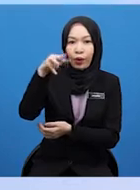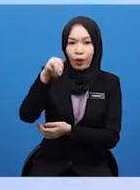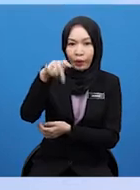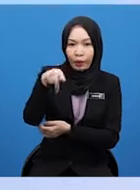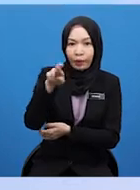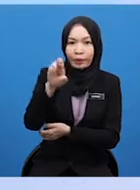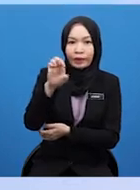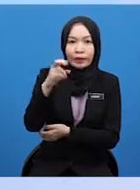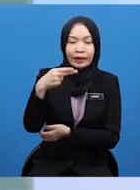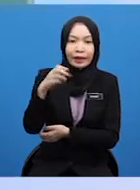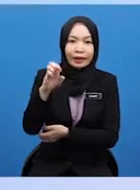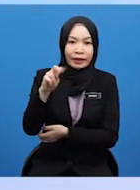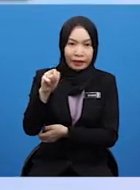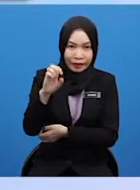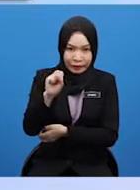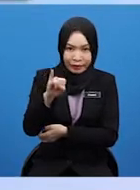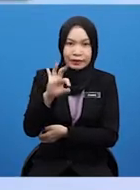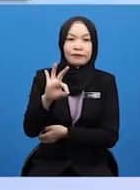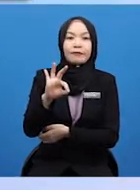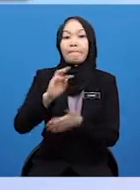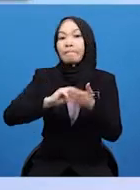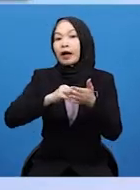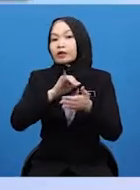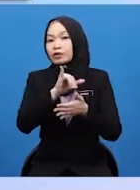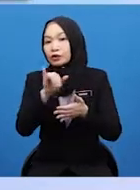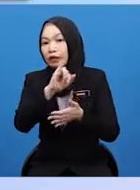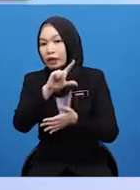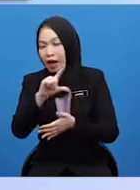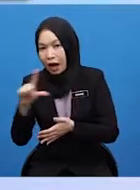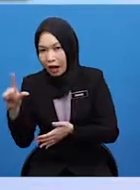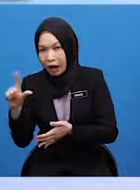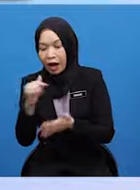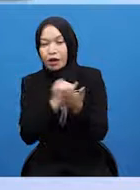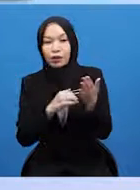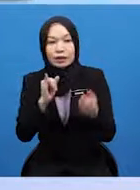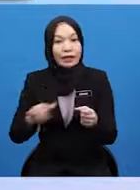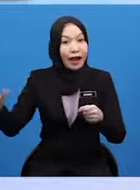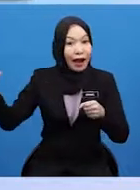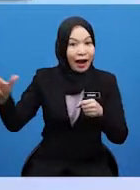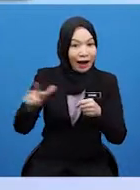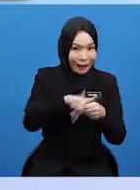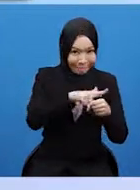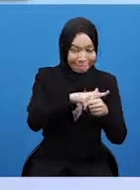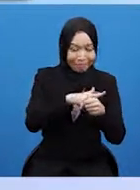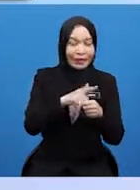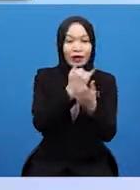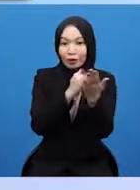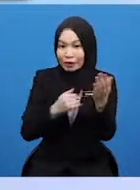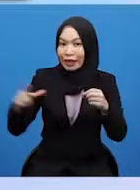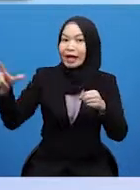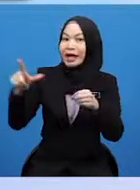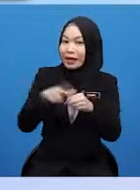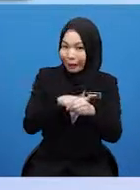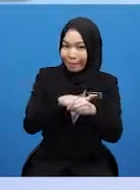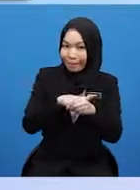Lukisan komprehensif ialah lukisan lengkap. Pelajar harus menghasilkan lukisan lengkap yang mana